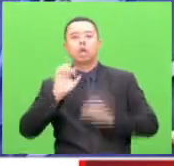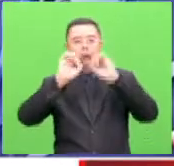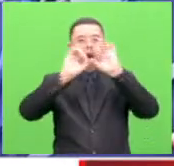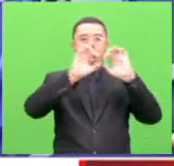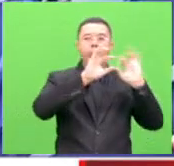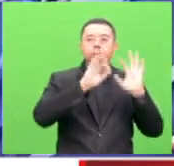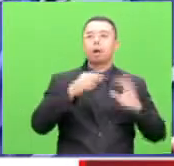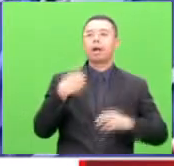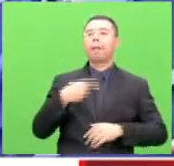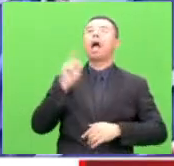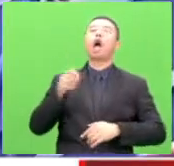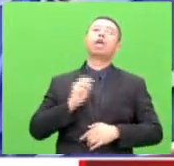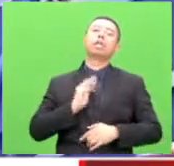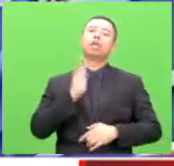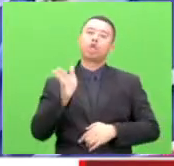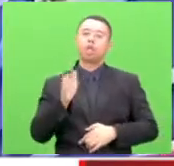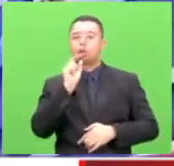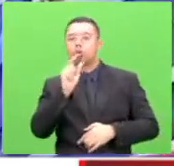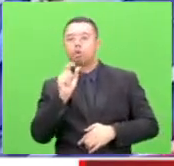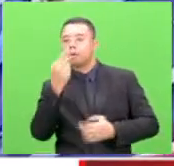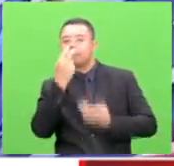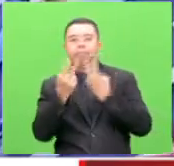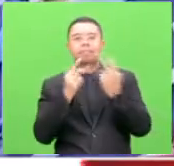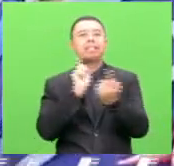untuk turun ke masyarakat memenangkan Pak